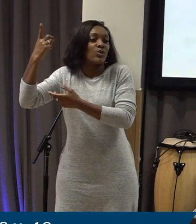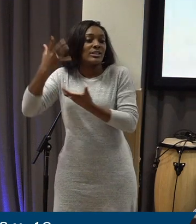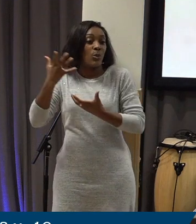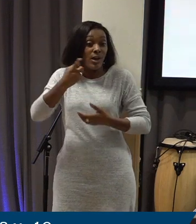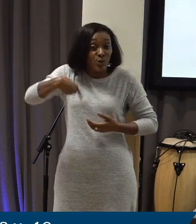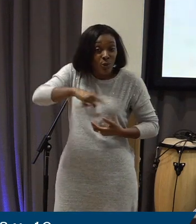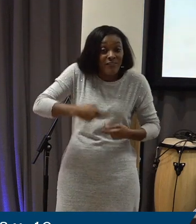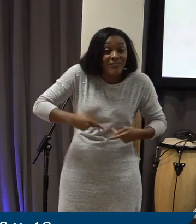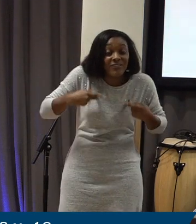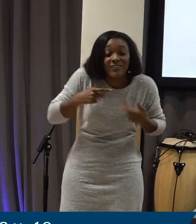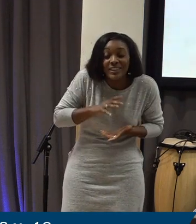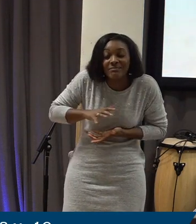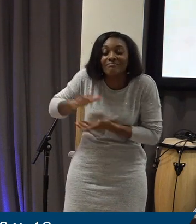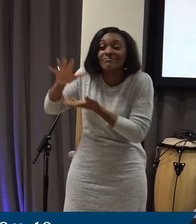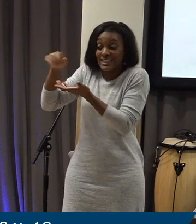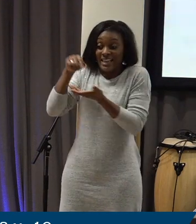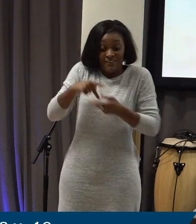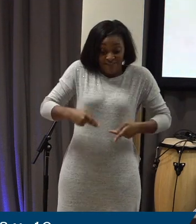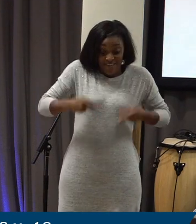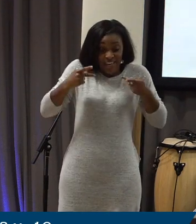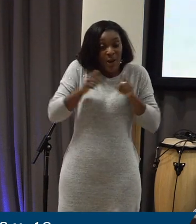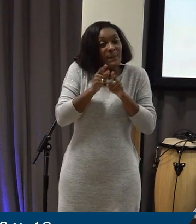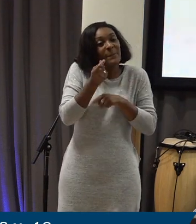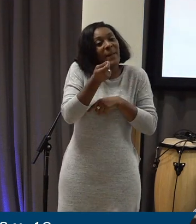notre vie qui est le denier à rendre.